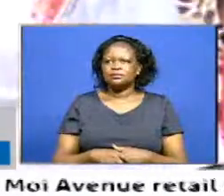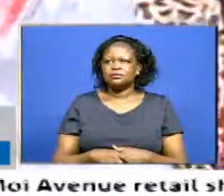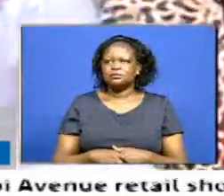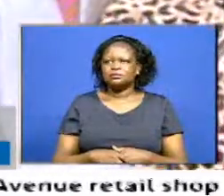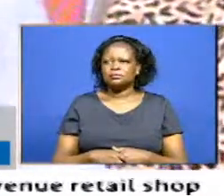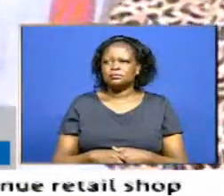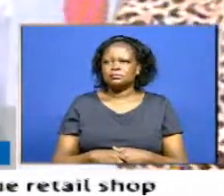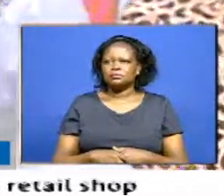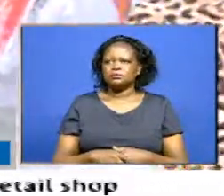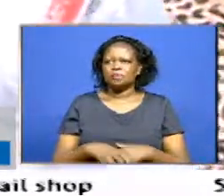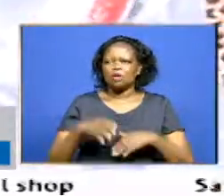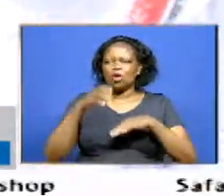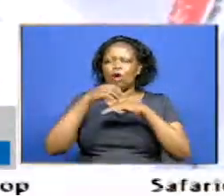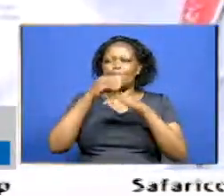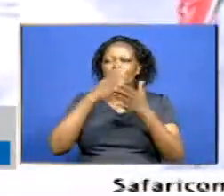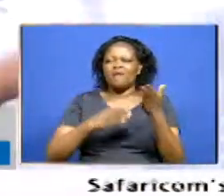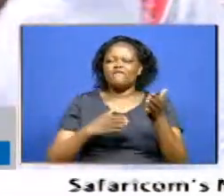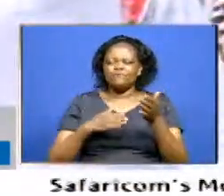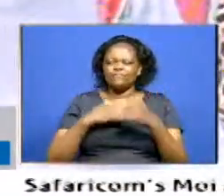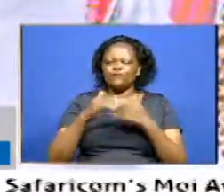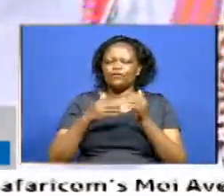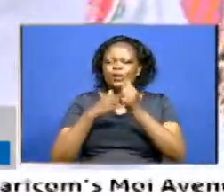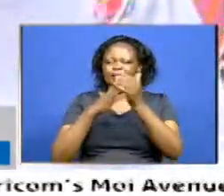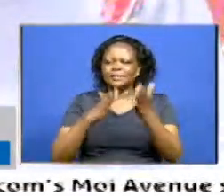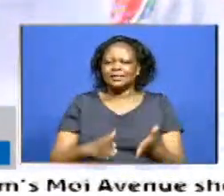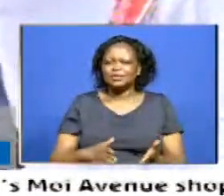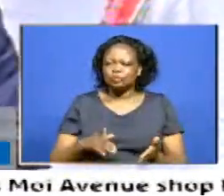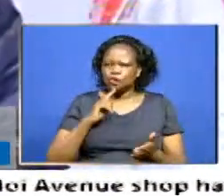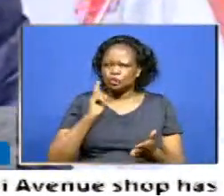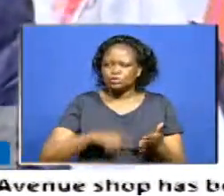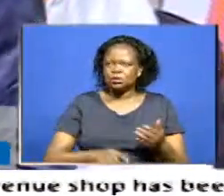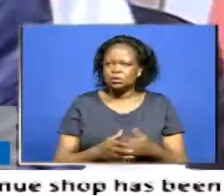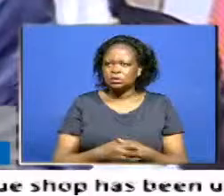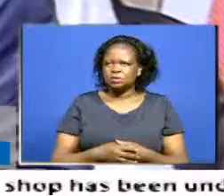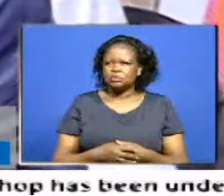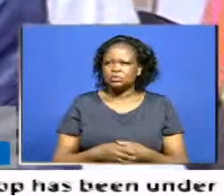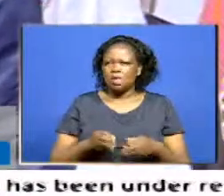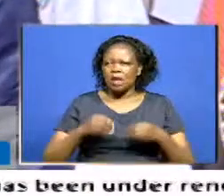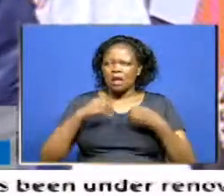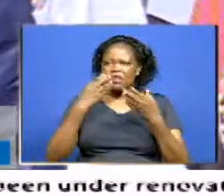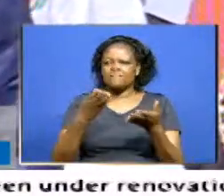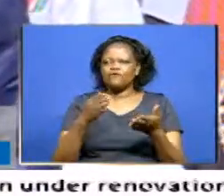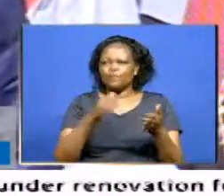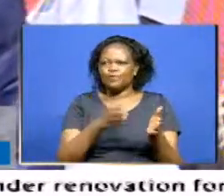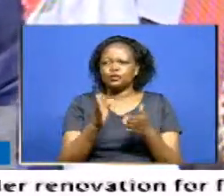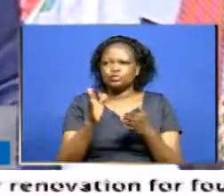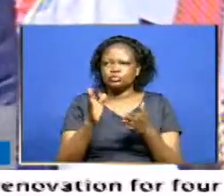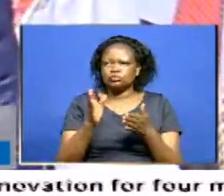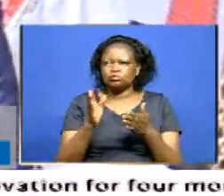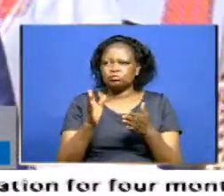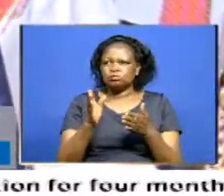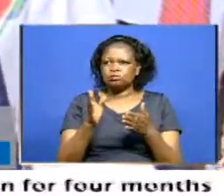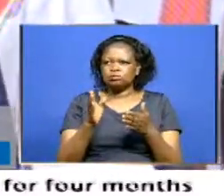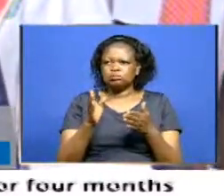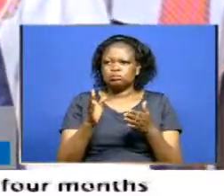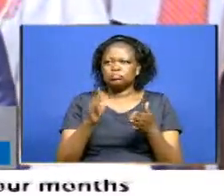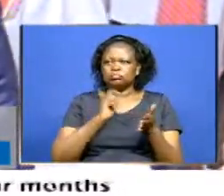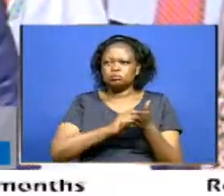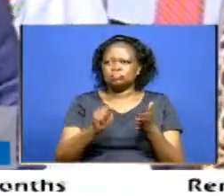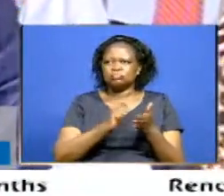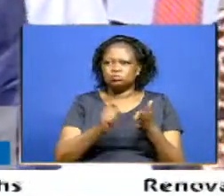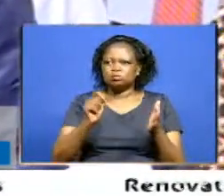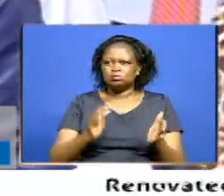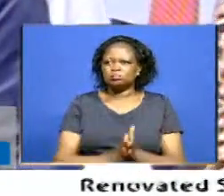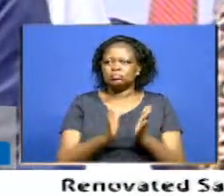So kwa niaba ya viongozi, sisi tunataka kusema namna hii. Naweza patia nafasi Secretary General